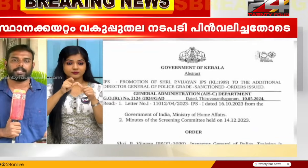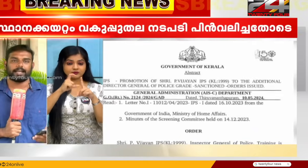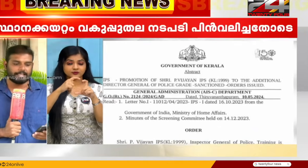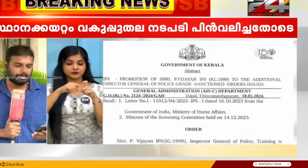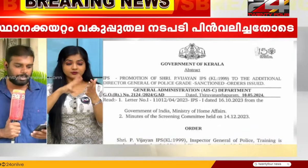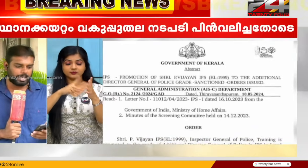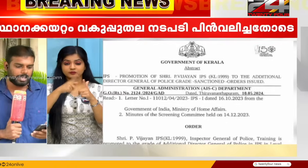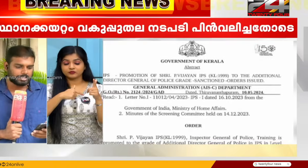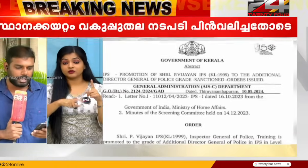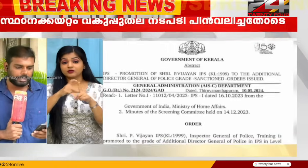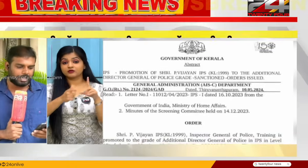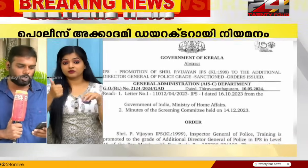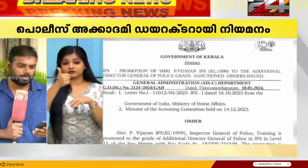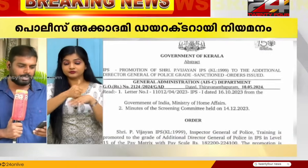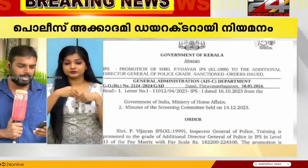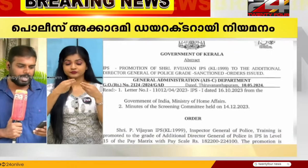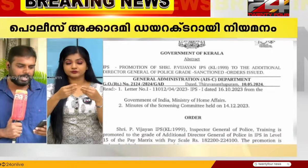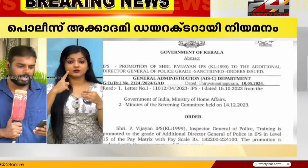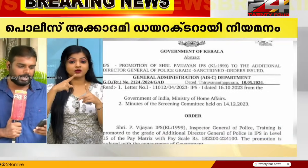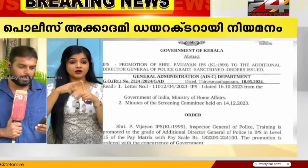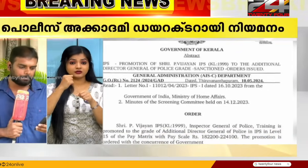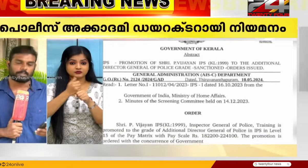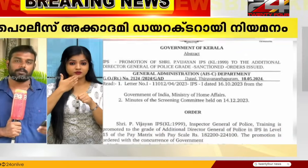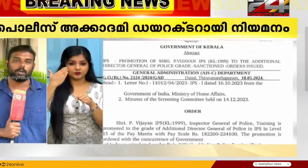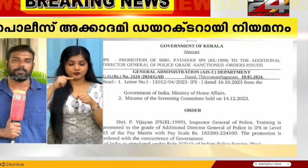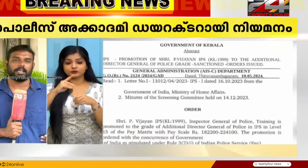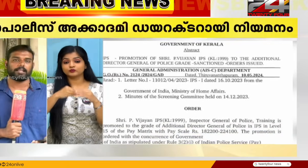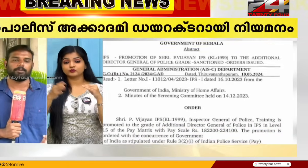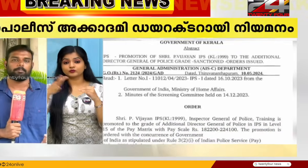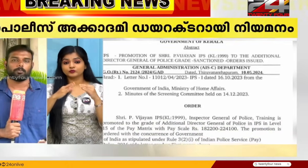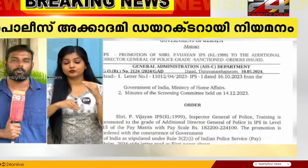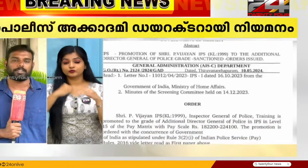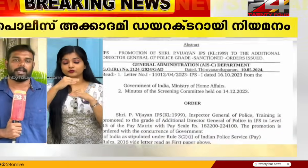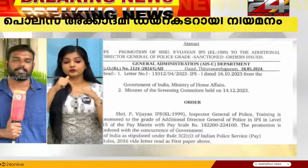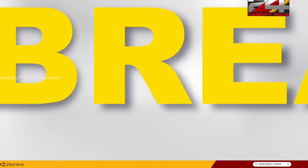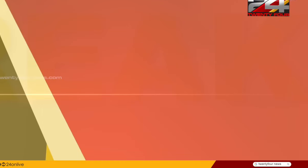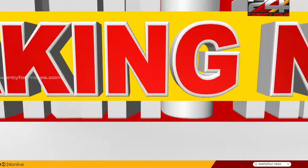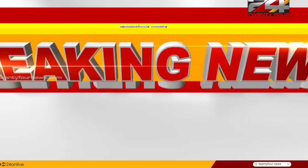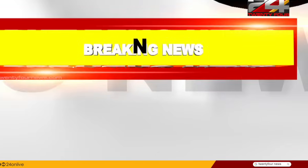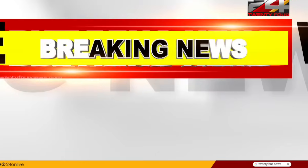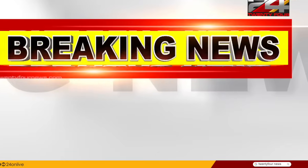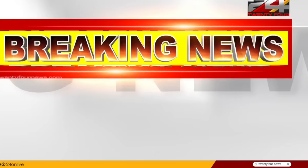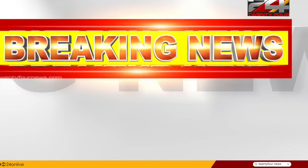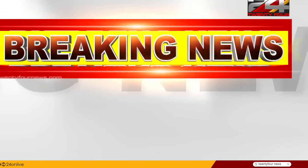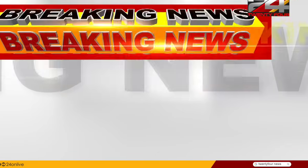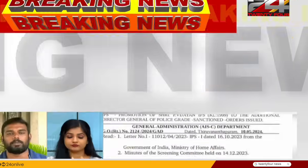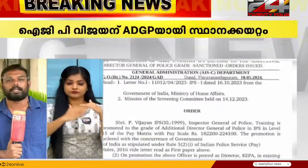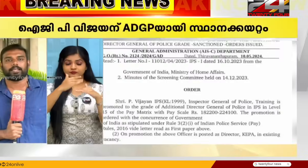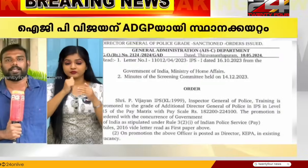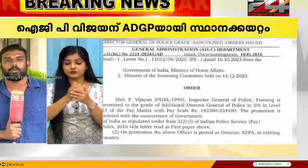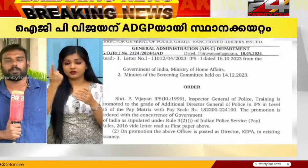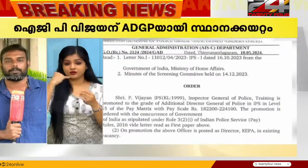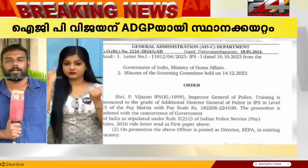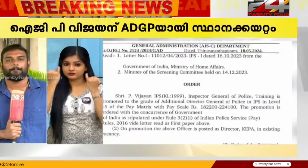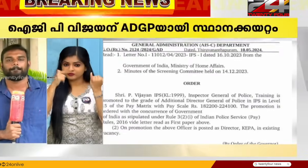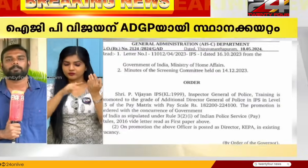അദ്ദേഹത്തെ ADGP-ആയി സ്ഥാനക്കയറ്റവും നൽകി. ഈ വകുപ്പ് തല നടപടി ഇപ്പോൾ പൂർത്തിയായ സാഹചര്യത്തിലാണ് അദ്ദേഹത്തിന് പുതിയ ചുമതല